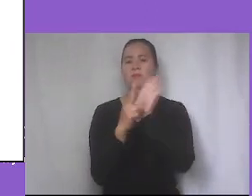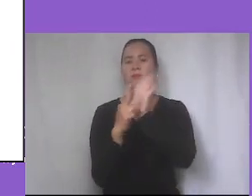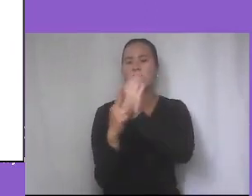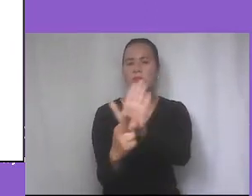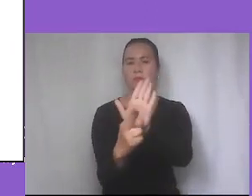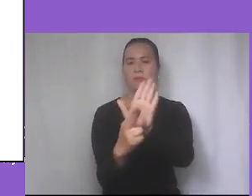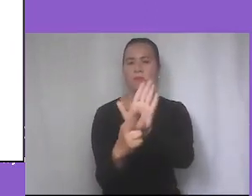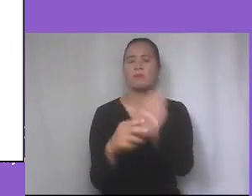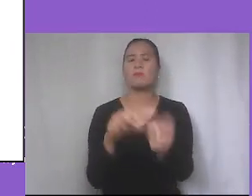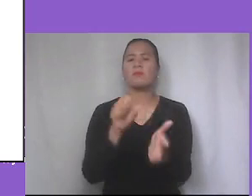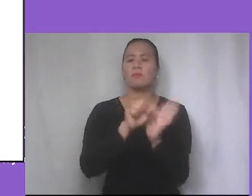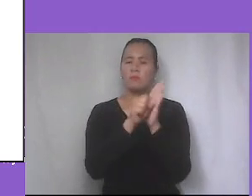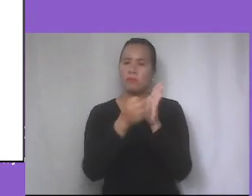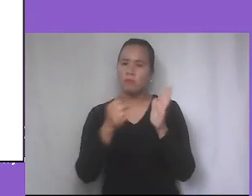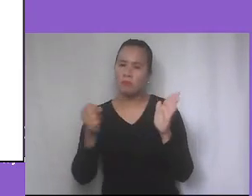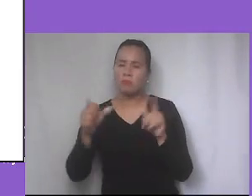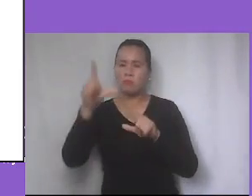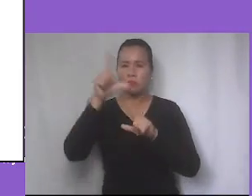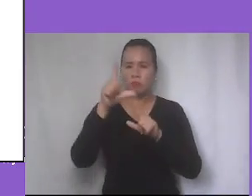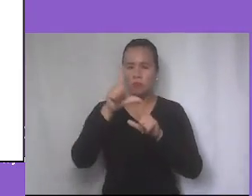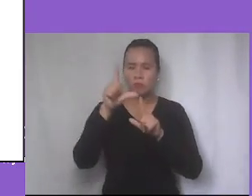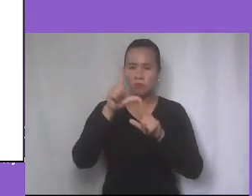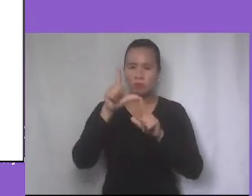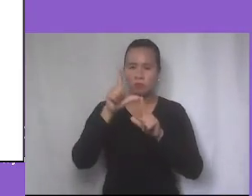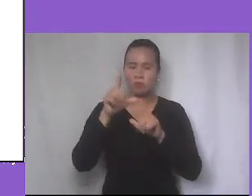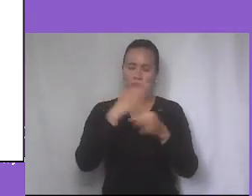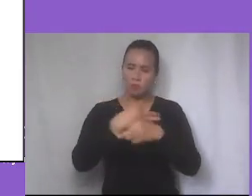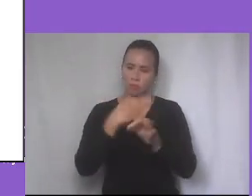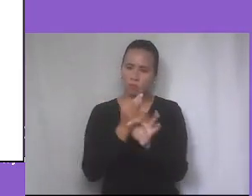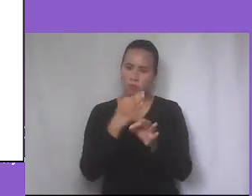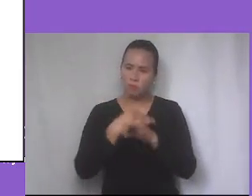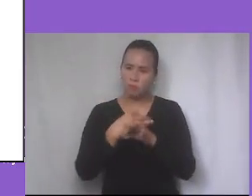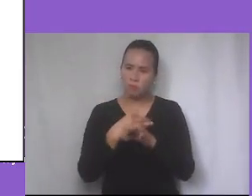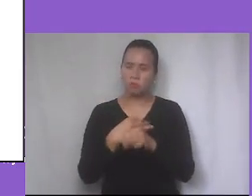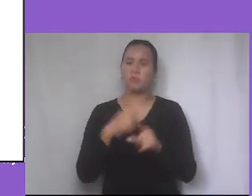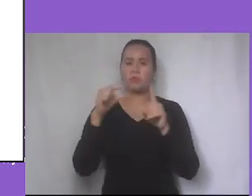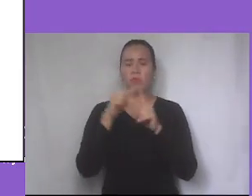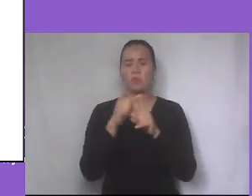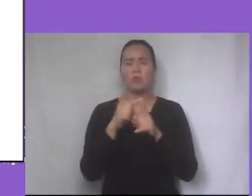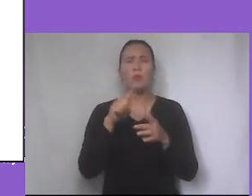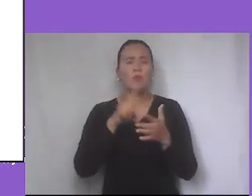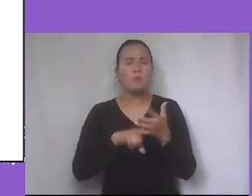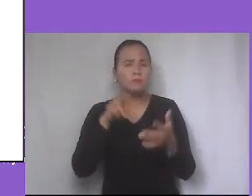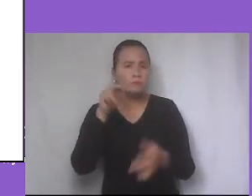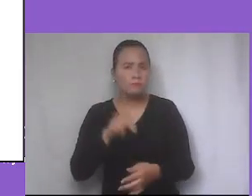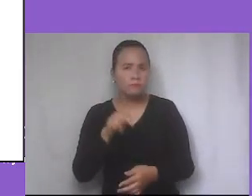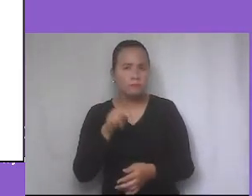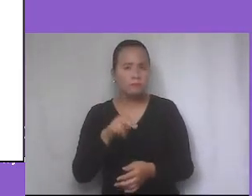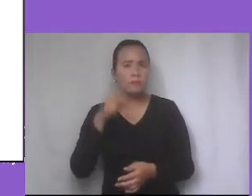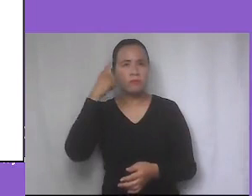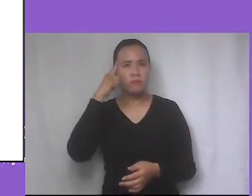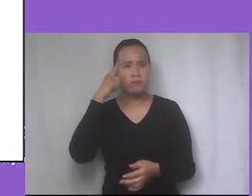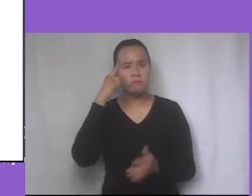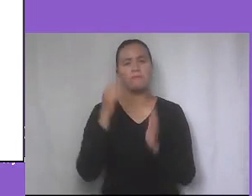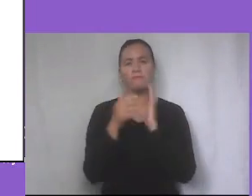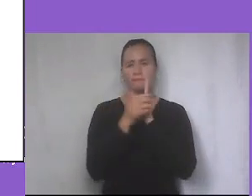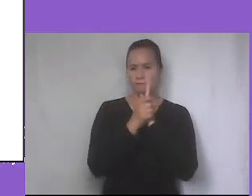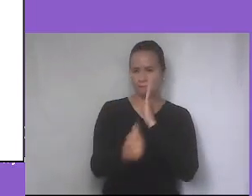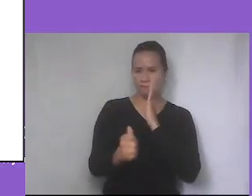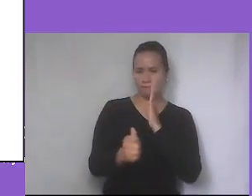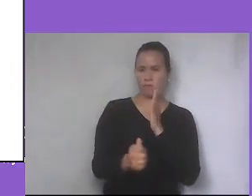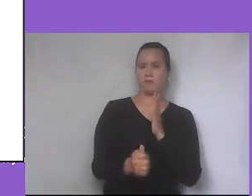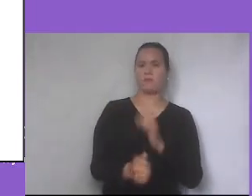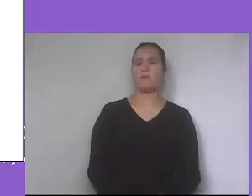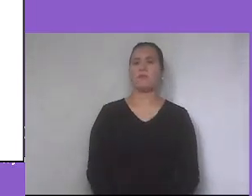into letters that form words. So, what do we need? Para masanay sa mga ganitong skill, we need to